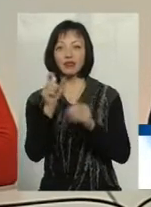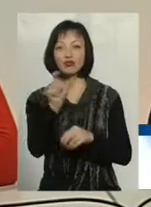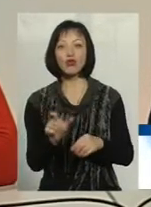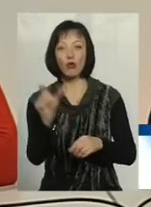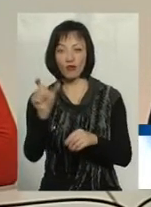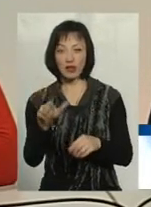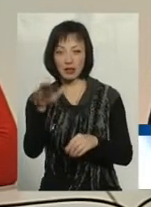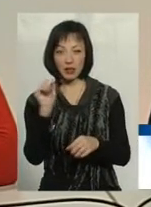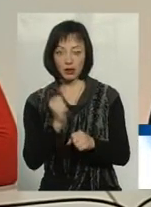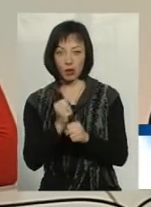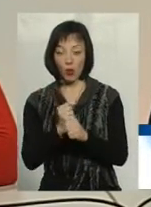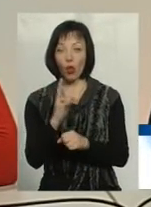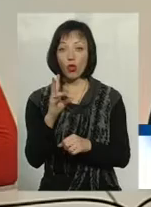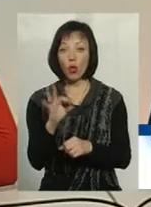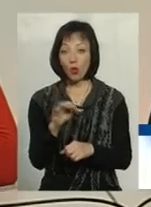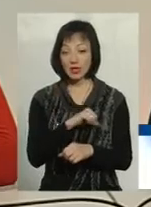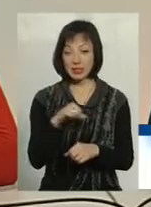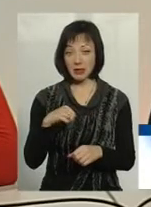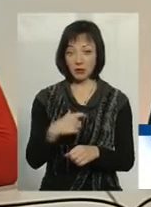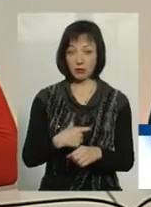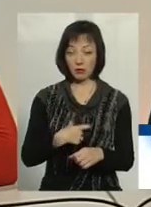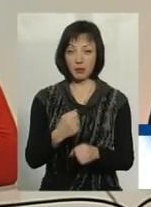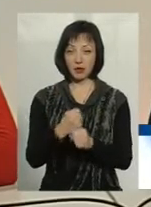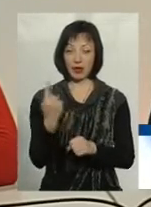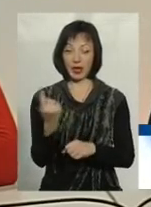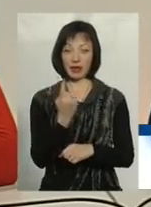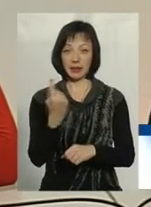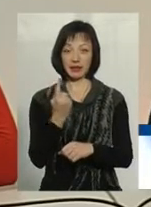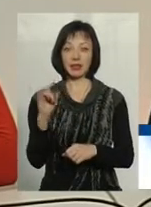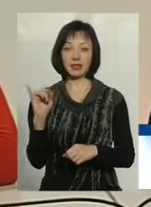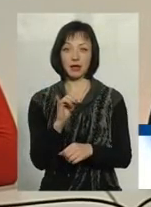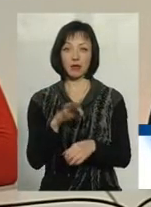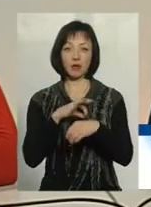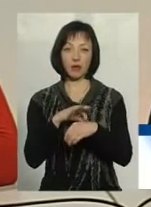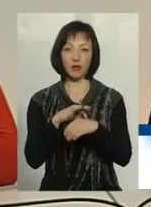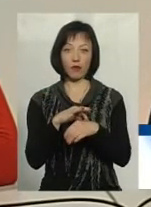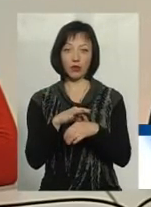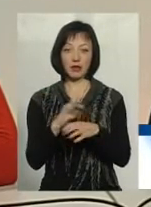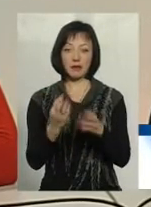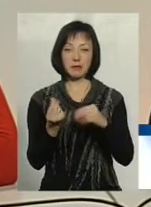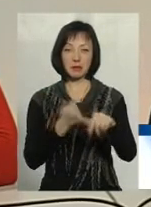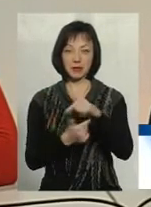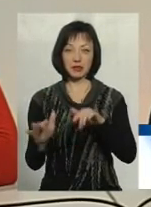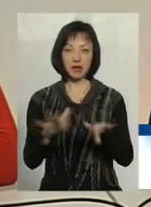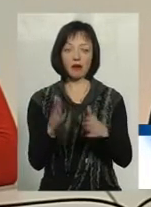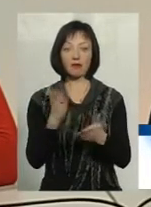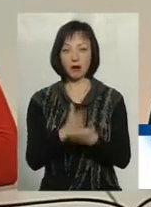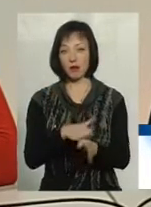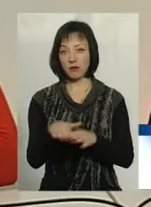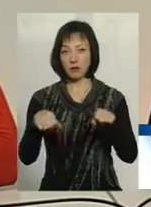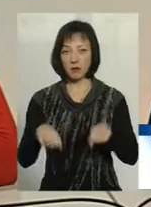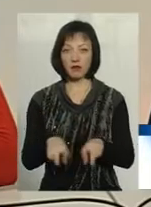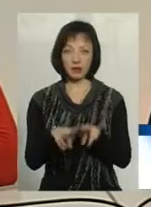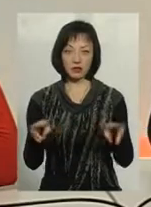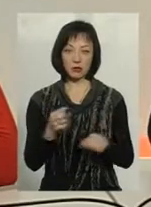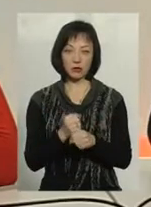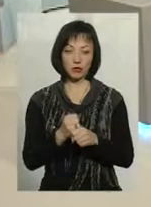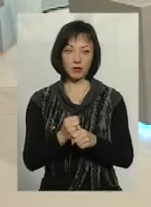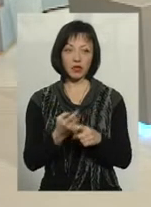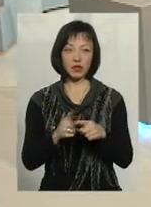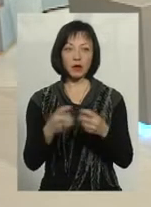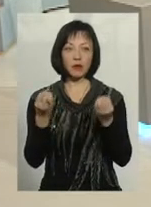життя держави. На жаль, сьогодні оцей зв'язок між регіонами і державою втрачено. Як